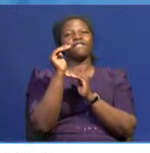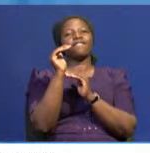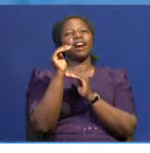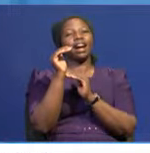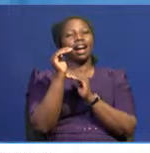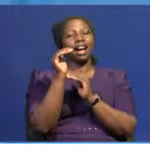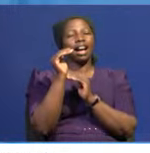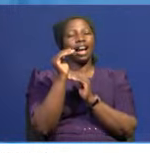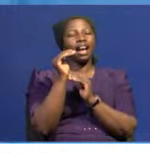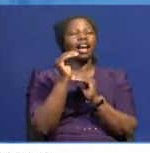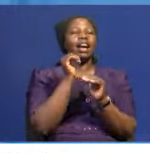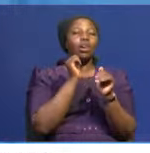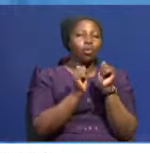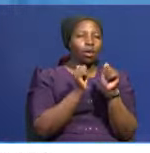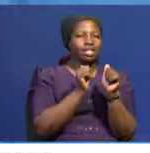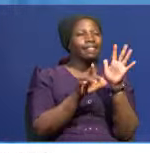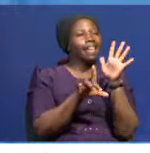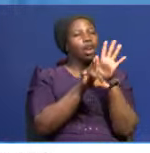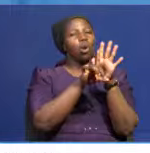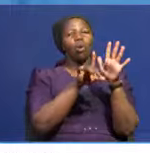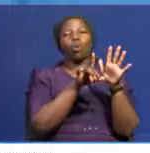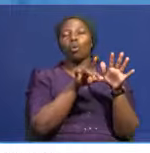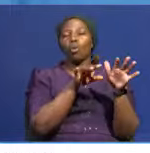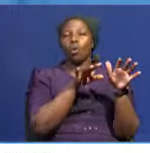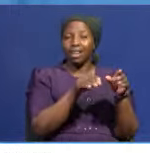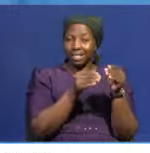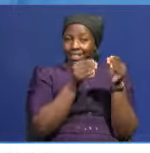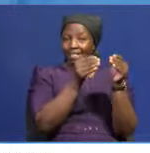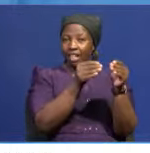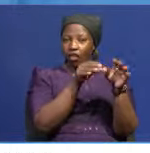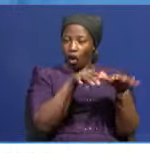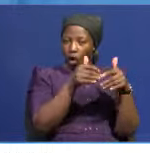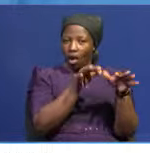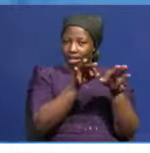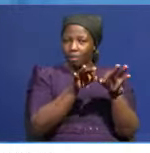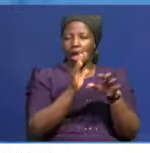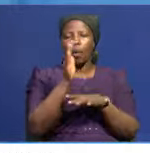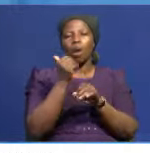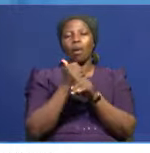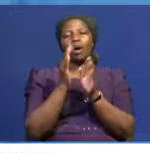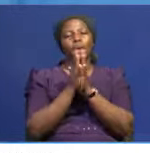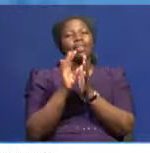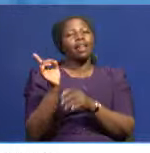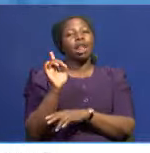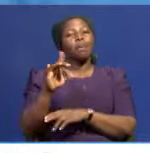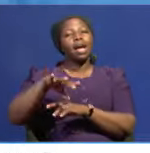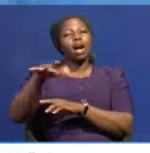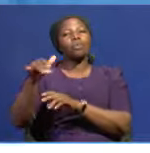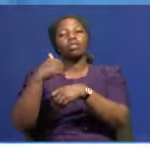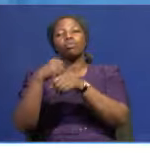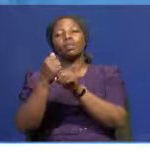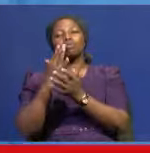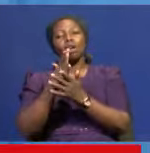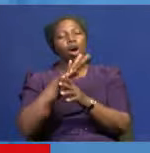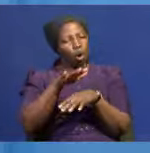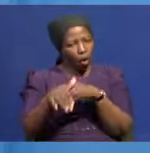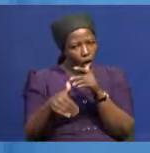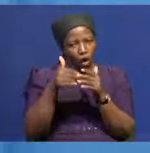law, we will work with the Nairobi City County to make sure that all